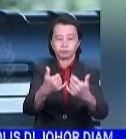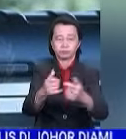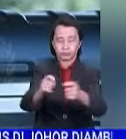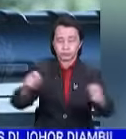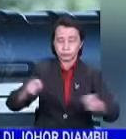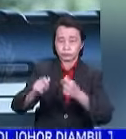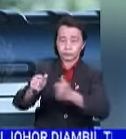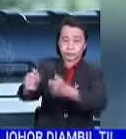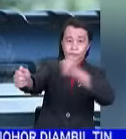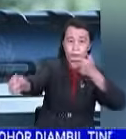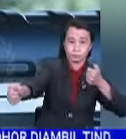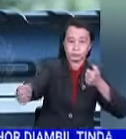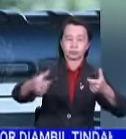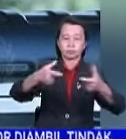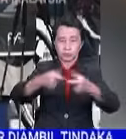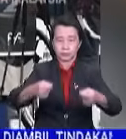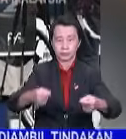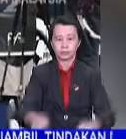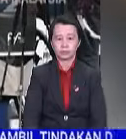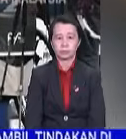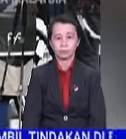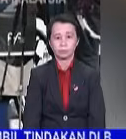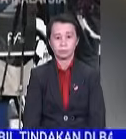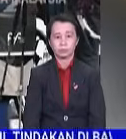memanah yumenoshima Jepun